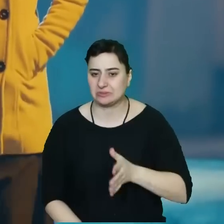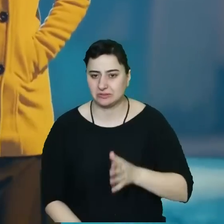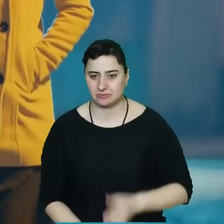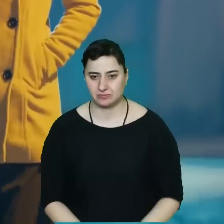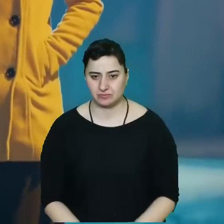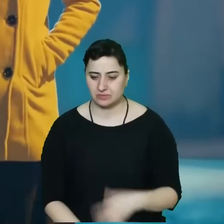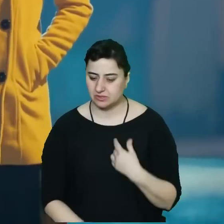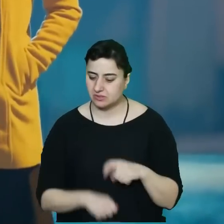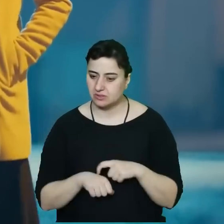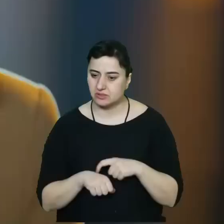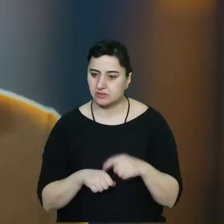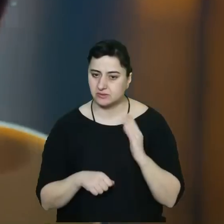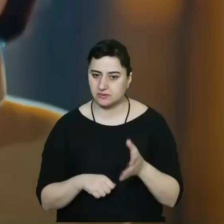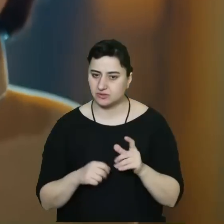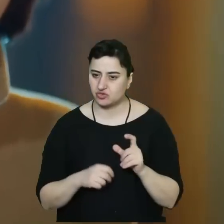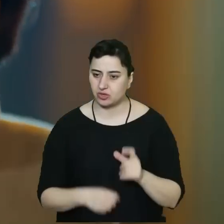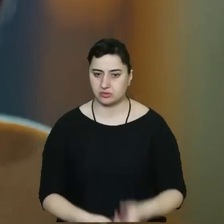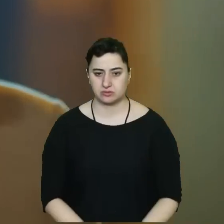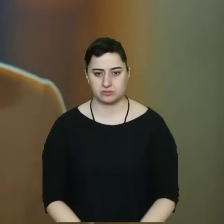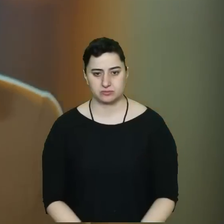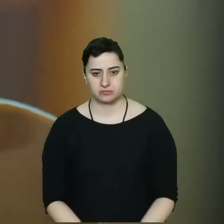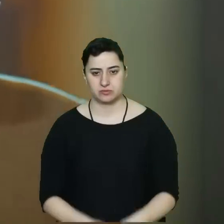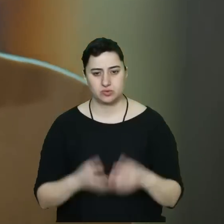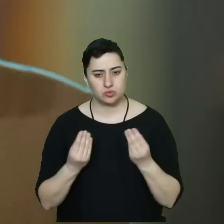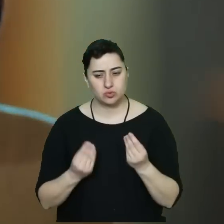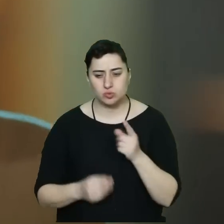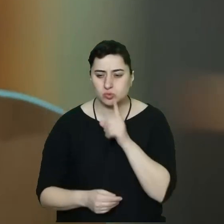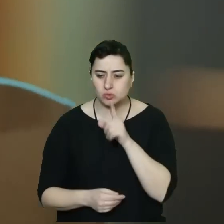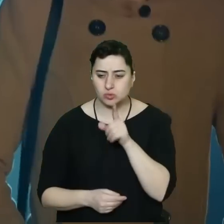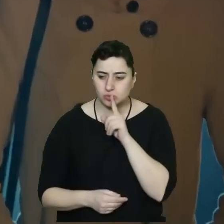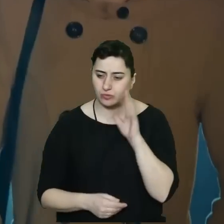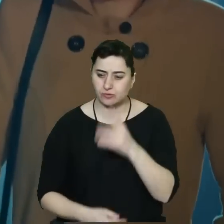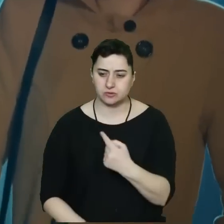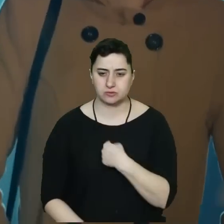Of, neler söyletiyorsun bana Cahit. Ne çok şey susuyorsun bana.